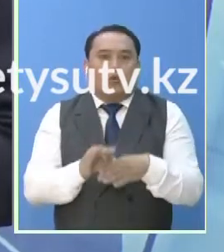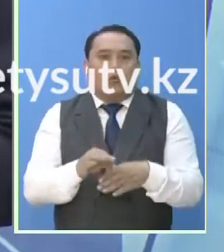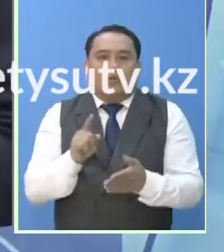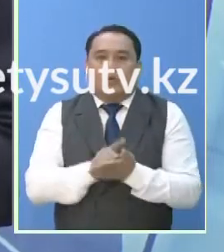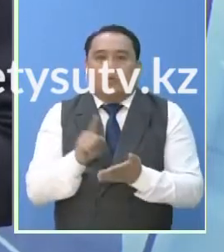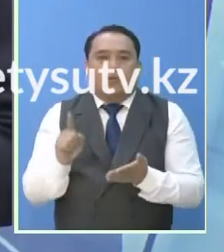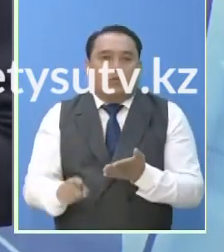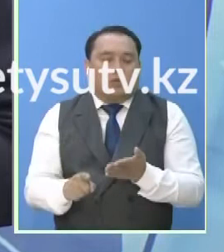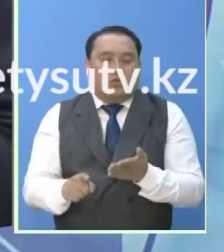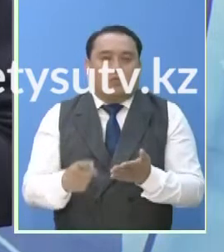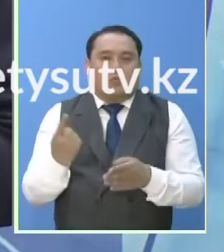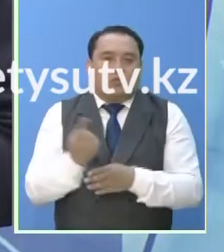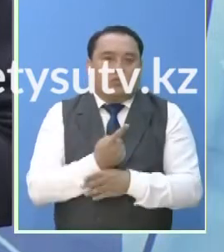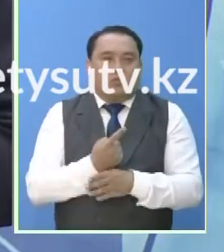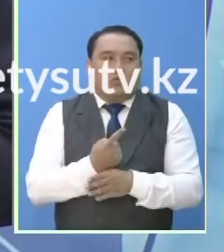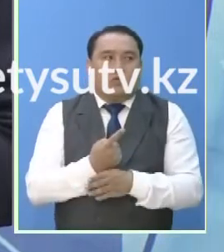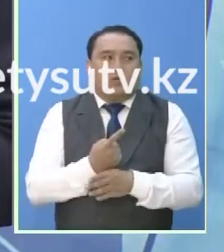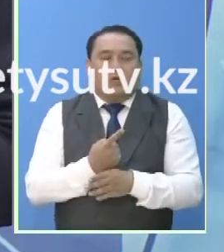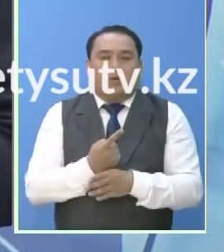қажет емес бірінші вакцинадан алу үшін.